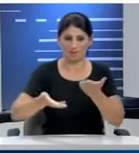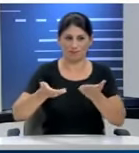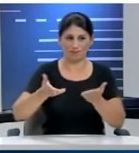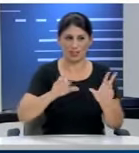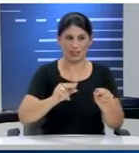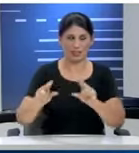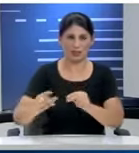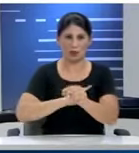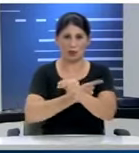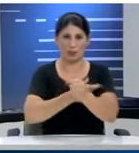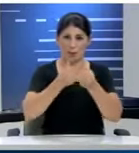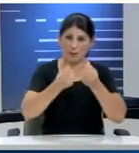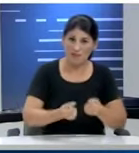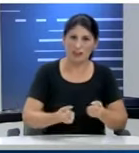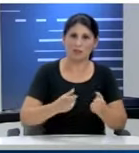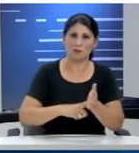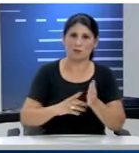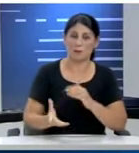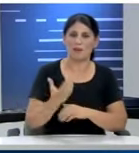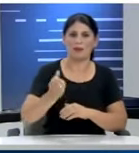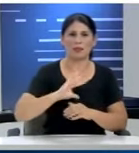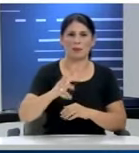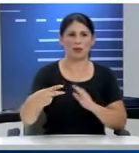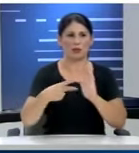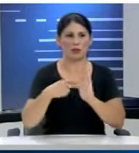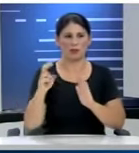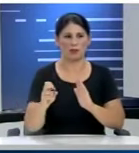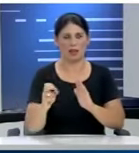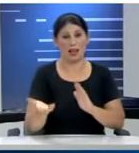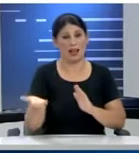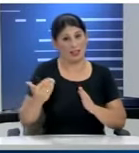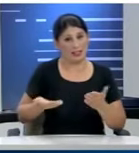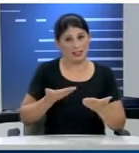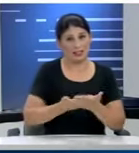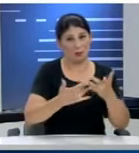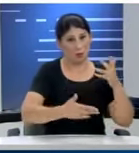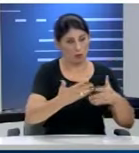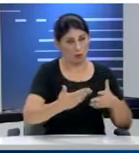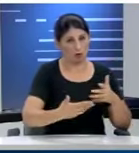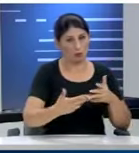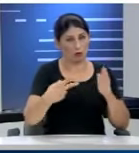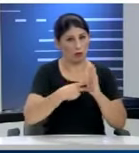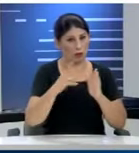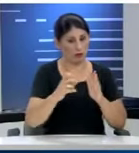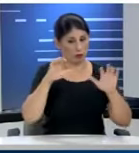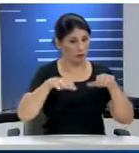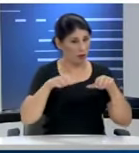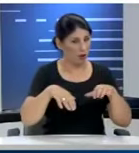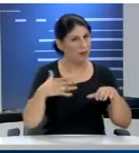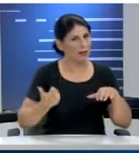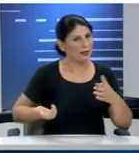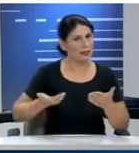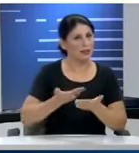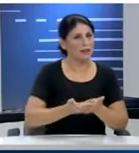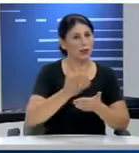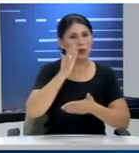οι ισοδύναμες επιβαρύνσεις που πρέπει να βρείτε στο 2020. Αλλά δεν έχετε να καταθέσετε μόνο τον προϋπολογισμό του 20 το φθινόπωρο, έχετε να